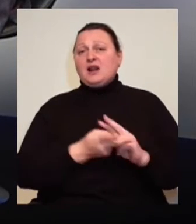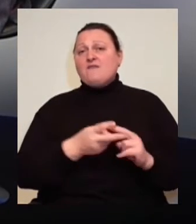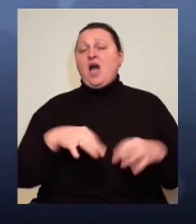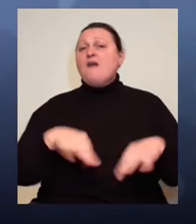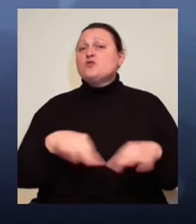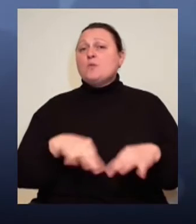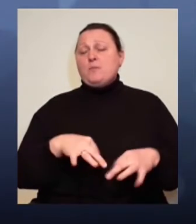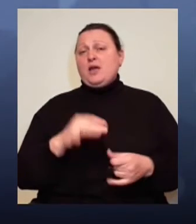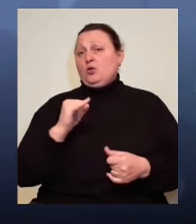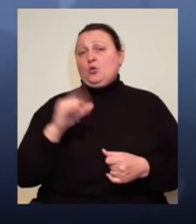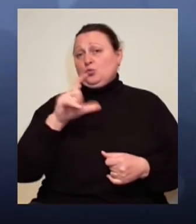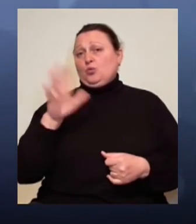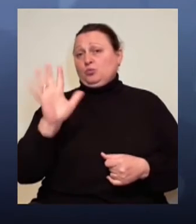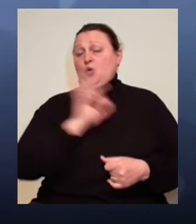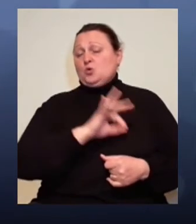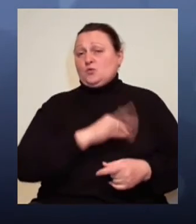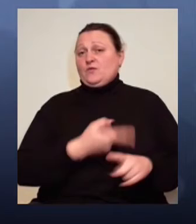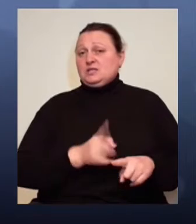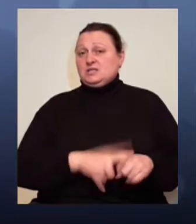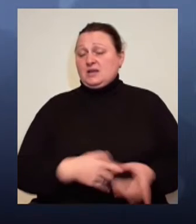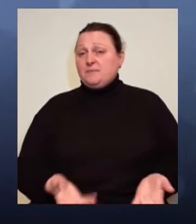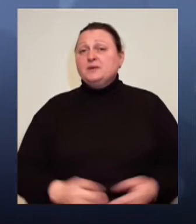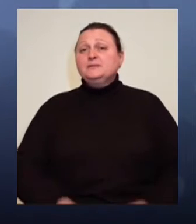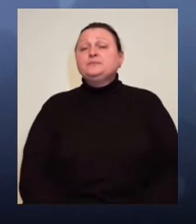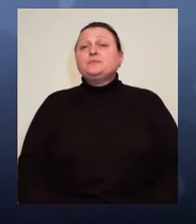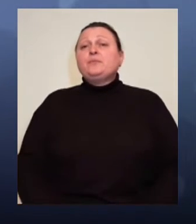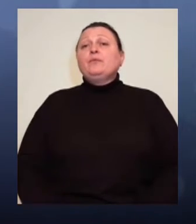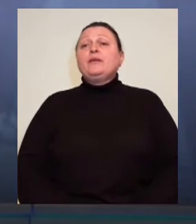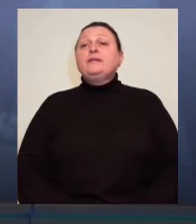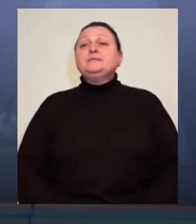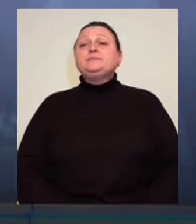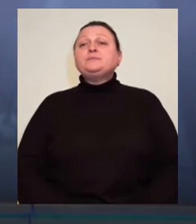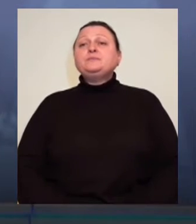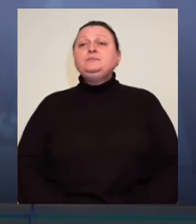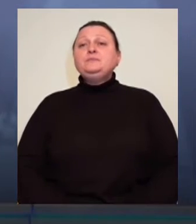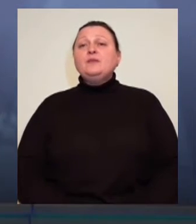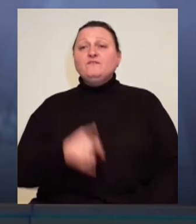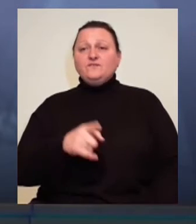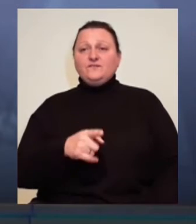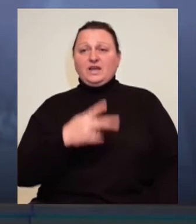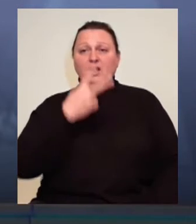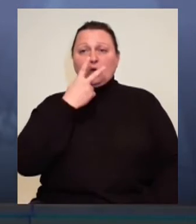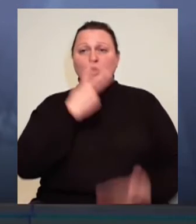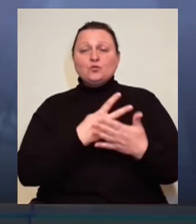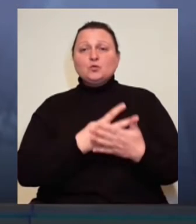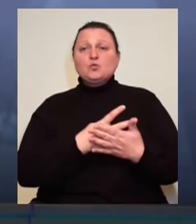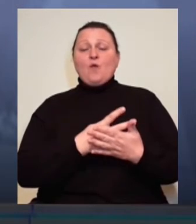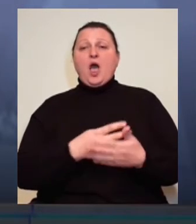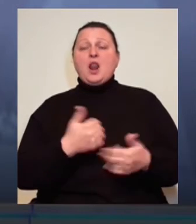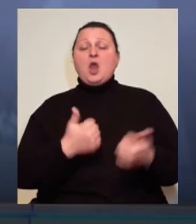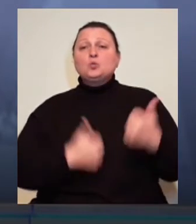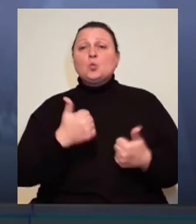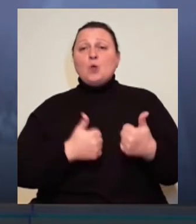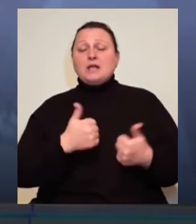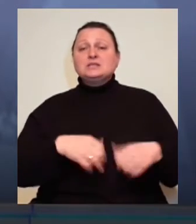автомобілю, і люди би користувалися цим. Тобто ви озвучили конкуренція і транспорт. Ось це